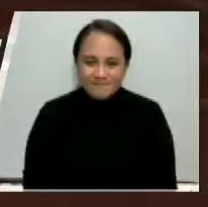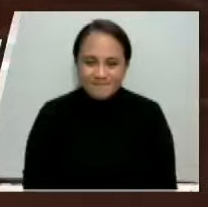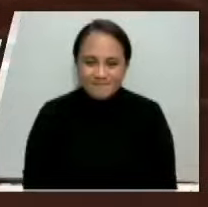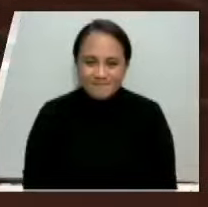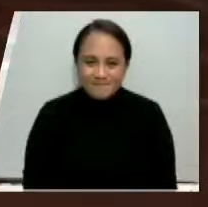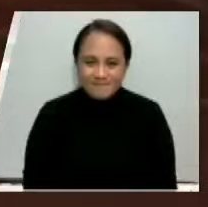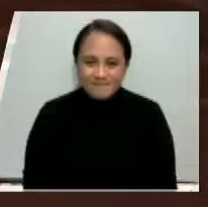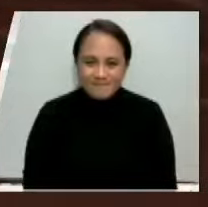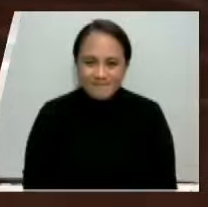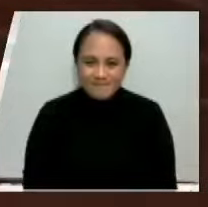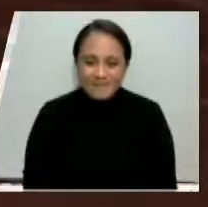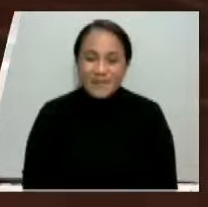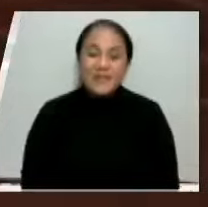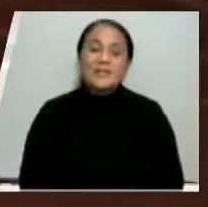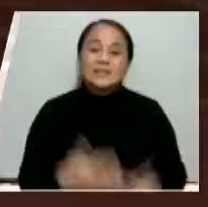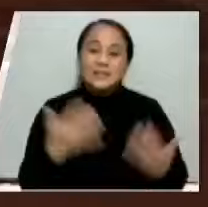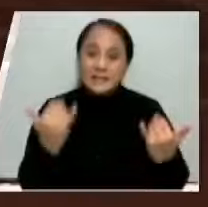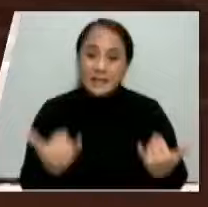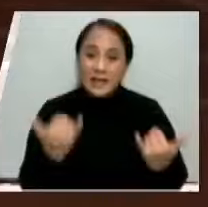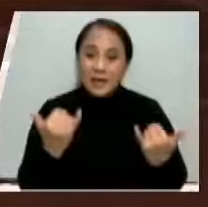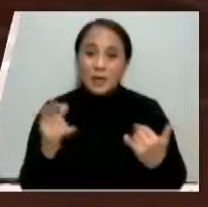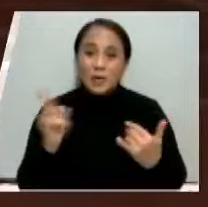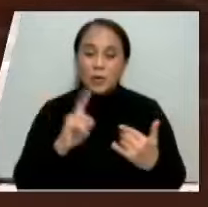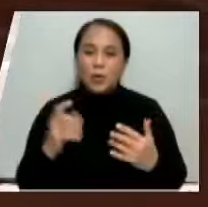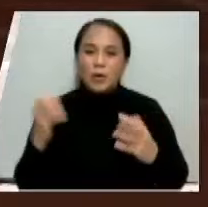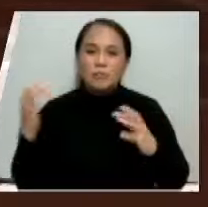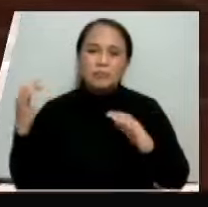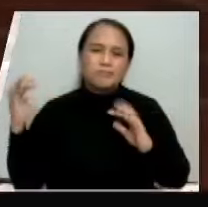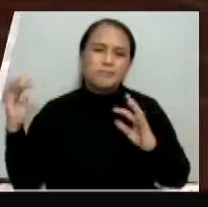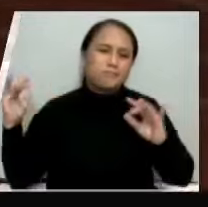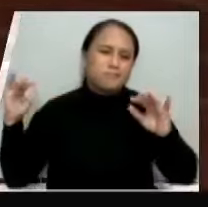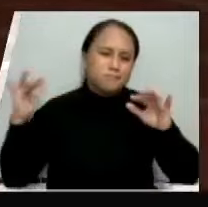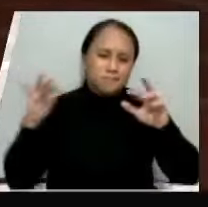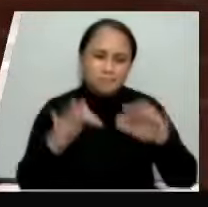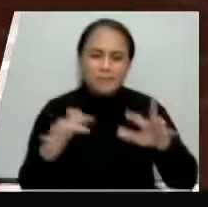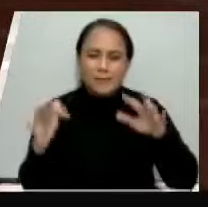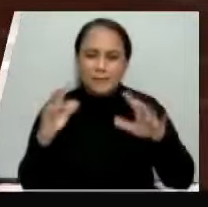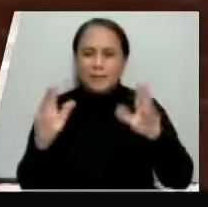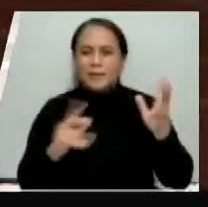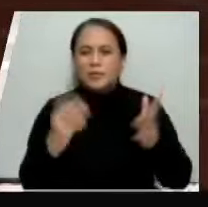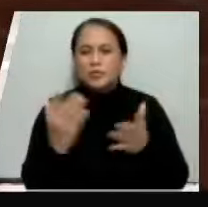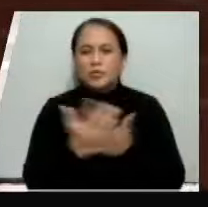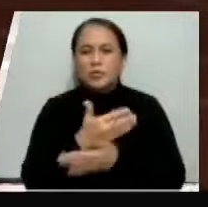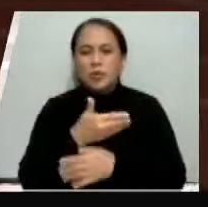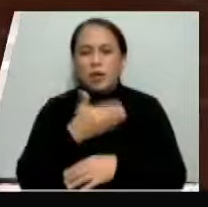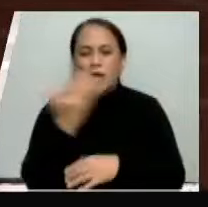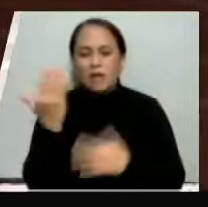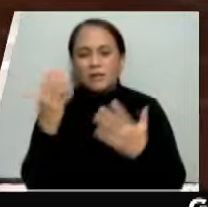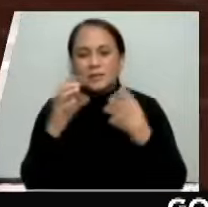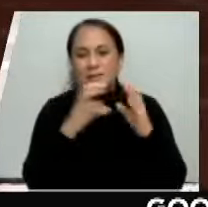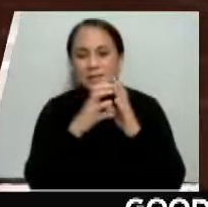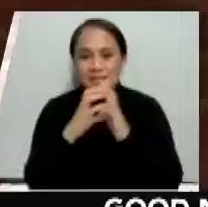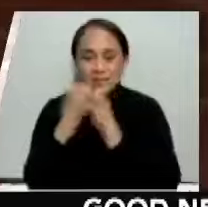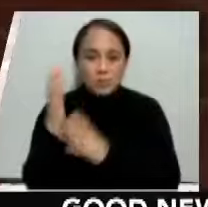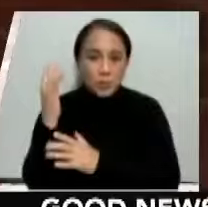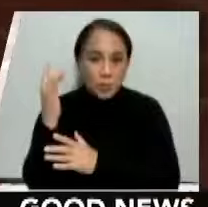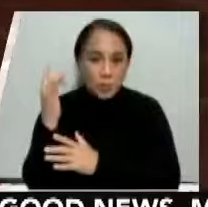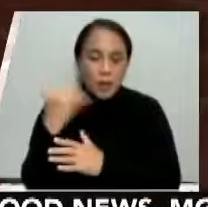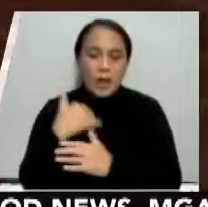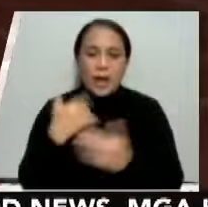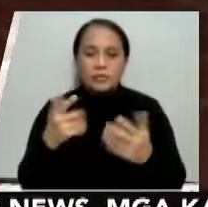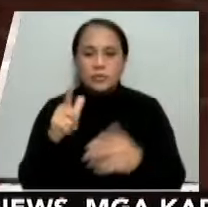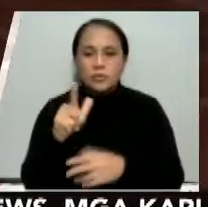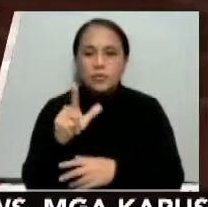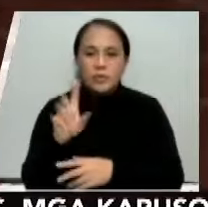Vicky, sa mga oras na ito, dagsa ang ating mga kapuso dito sa New Clark City kung saan ginaganap ang 24th